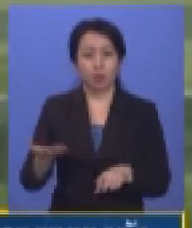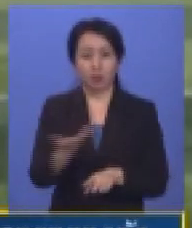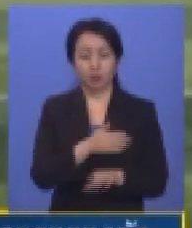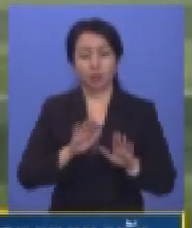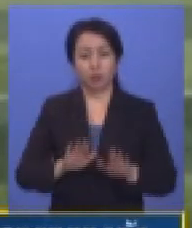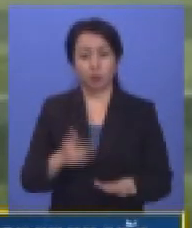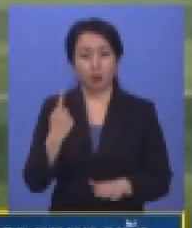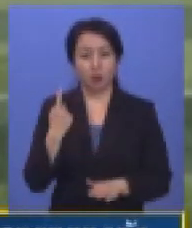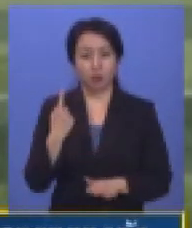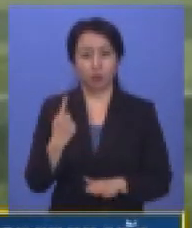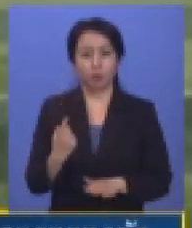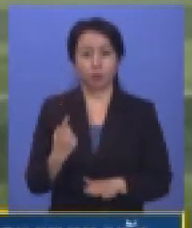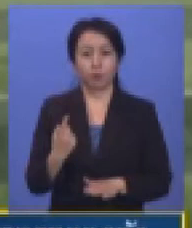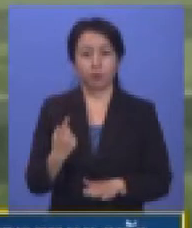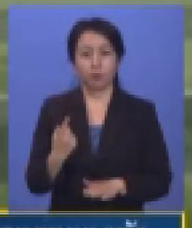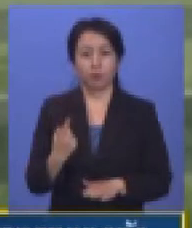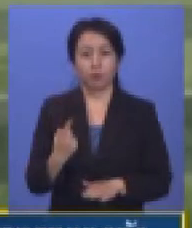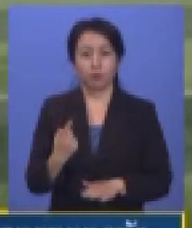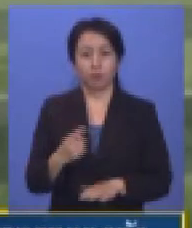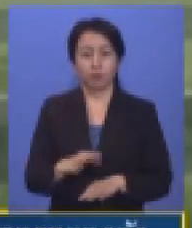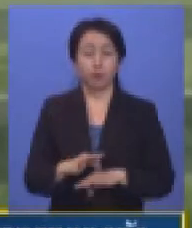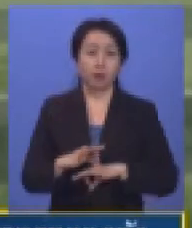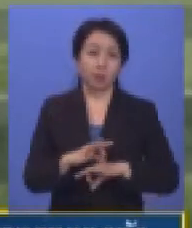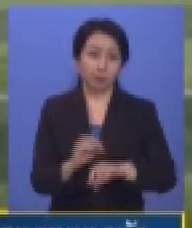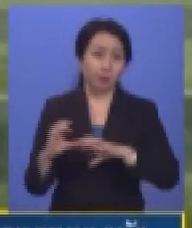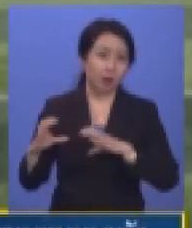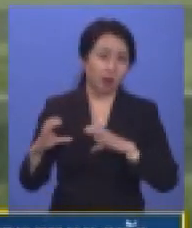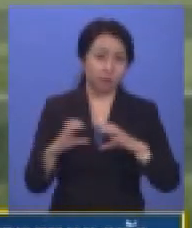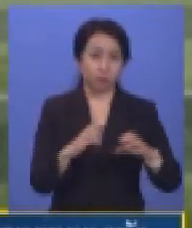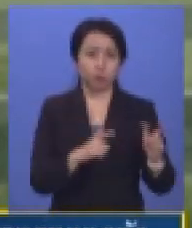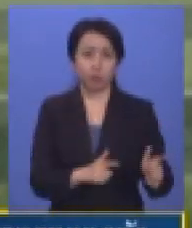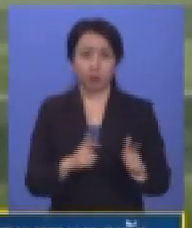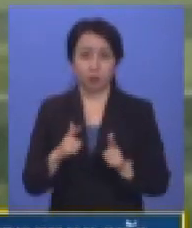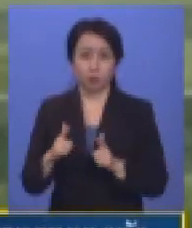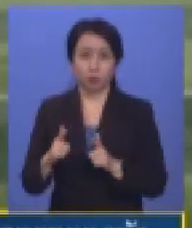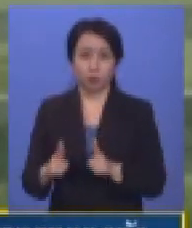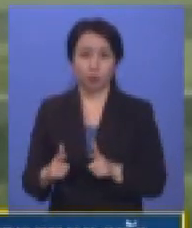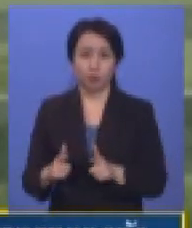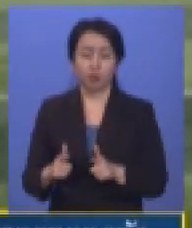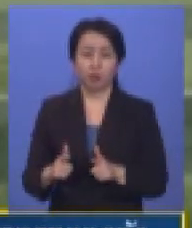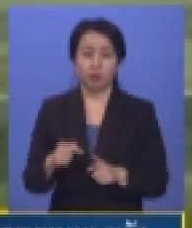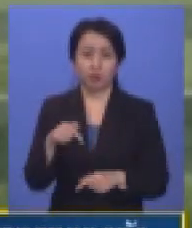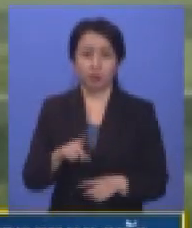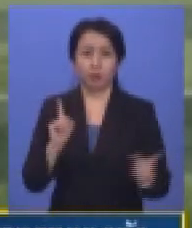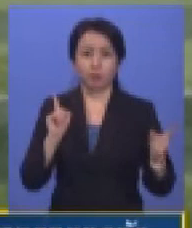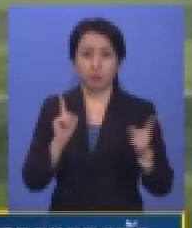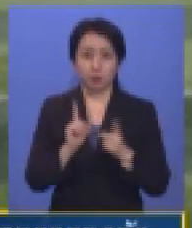одно повезти все автобусы готовы там их встретят